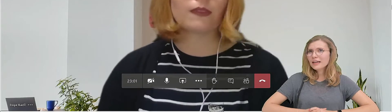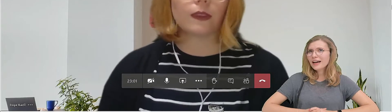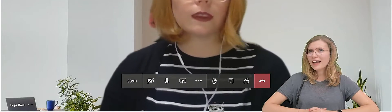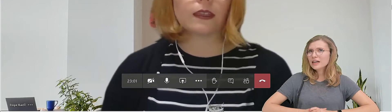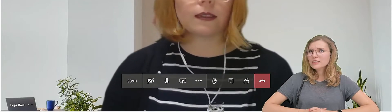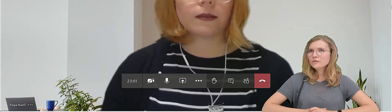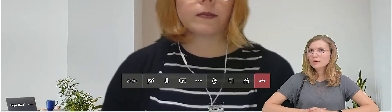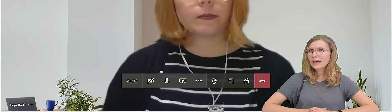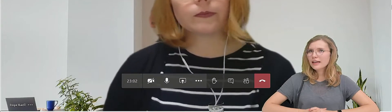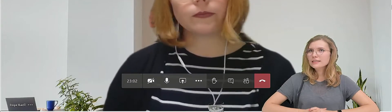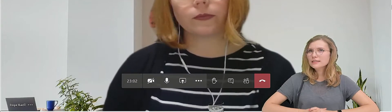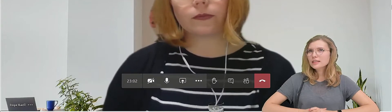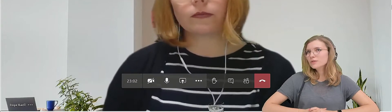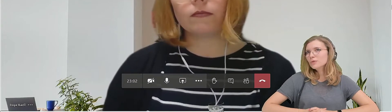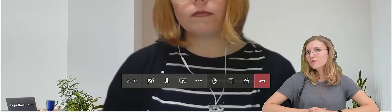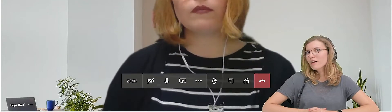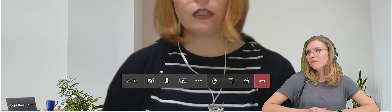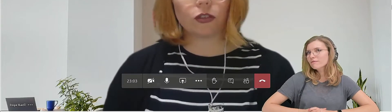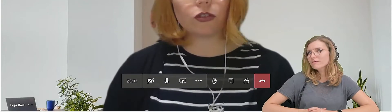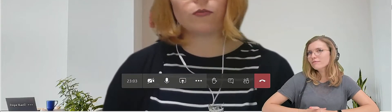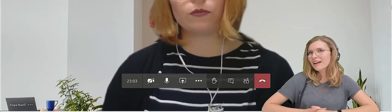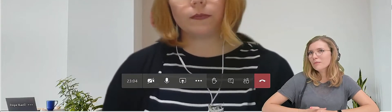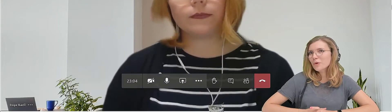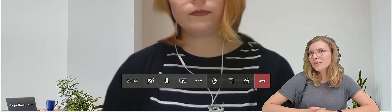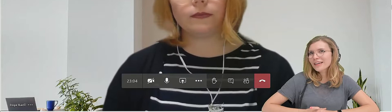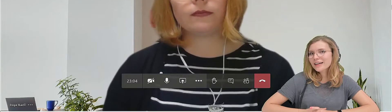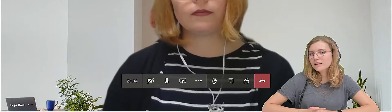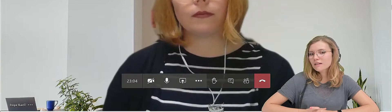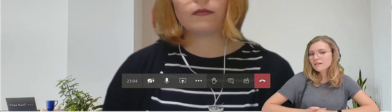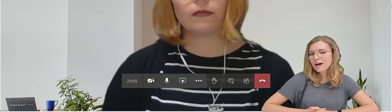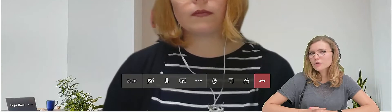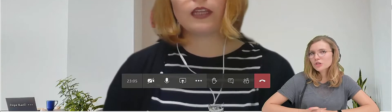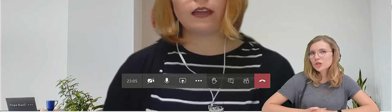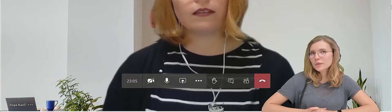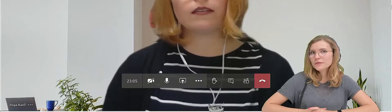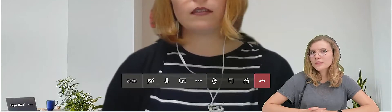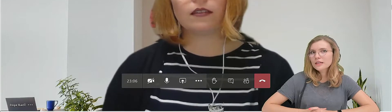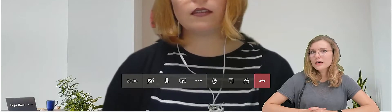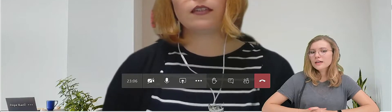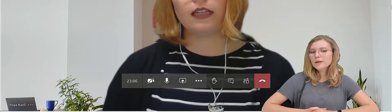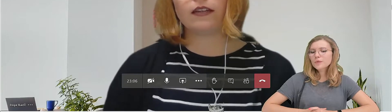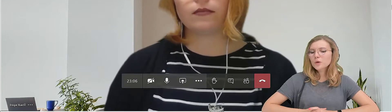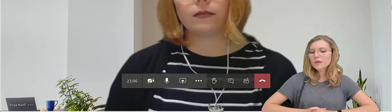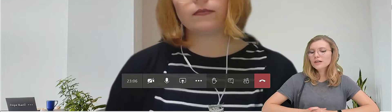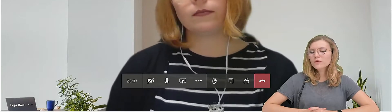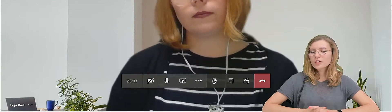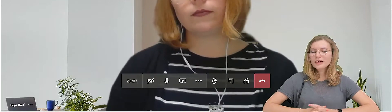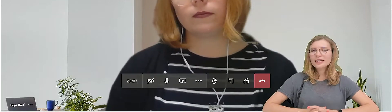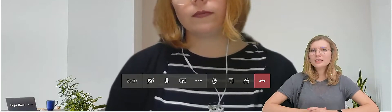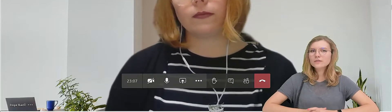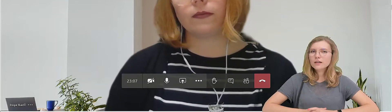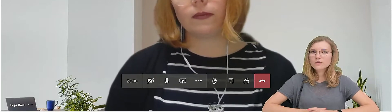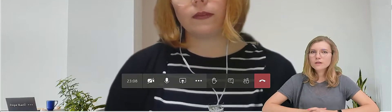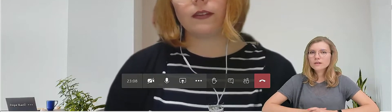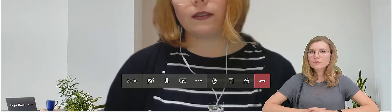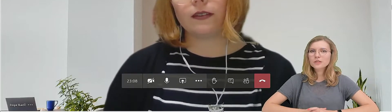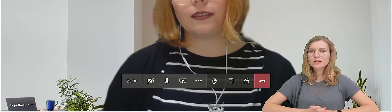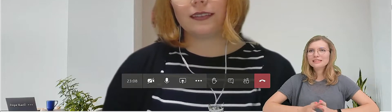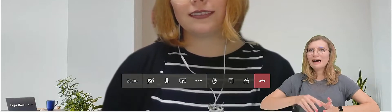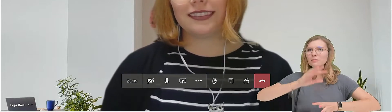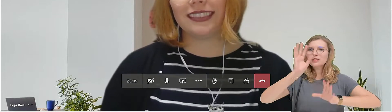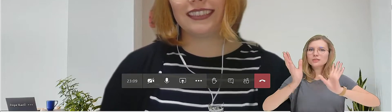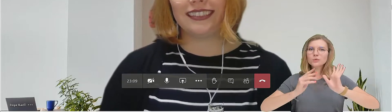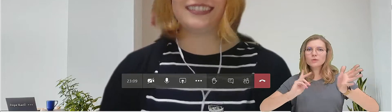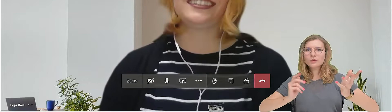war man ja relativ begrenzt, ne? Also irgendwann waren die Möglichkeiten ausgeschöpft. Ich bin dann irgendwann immer kreativer geworden und habe dann